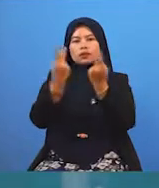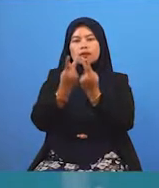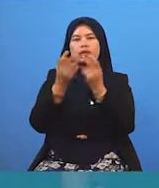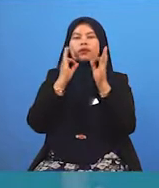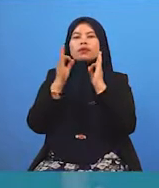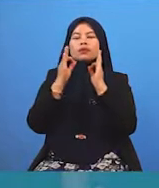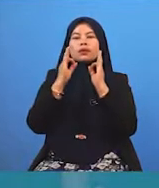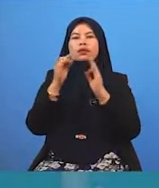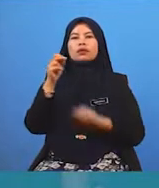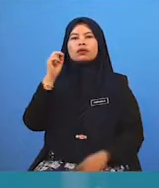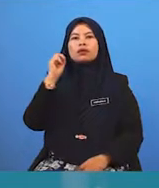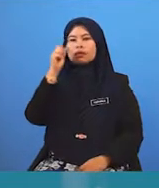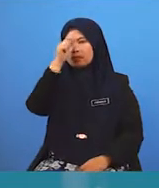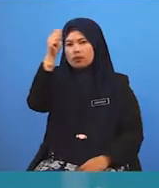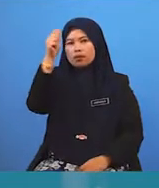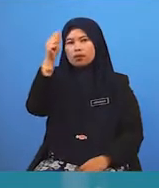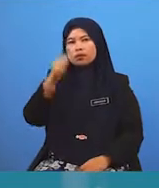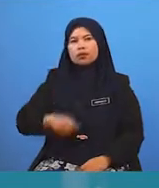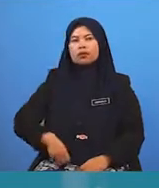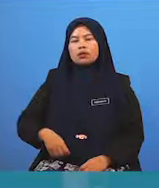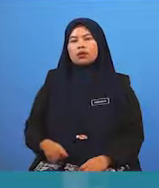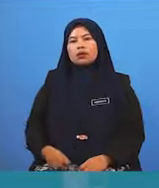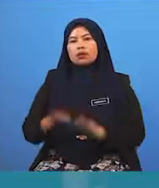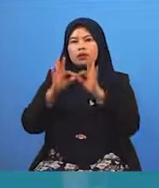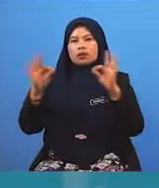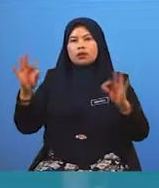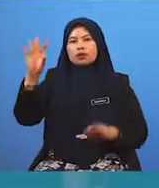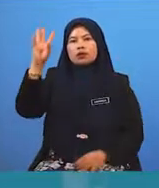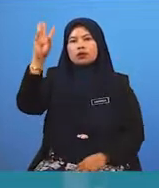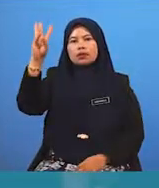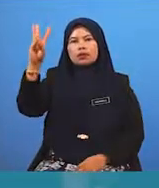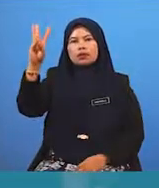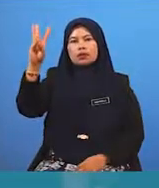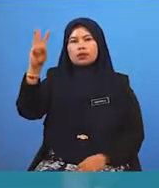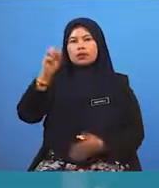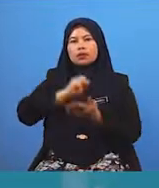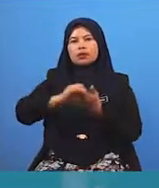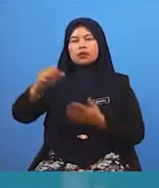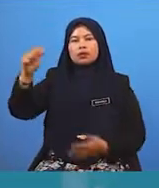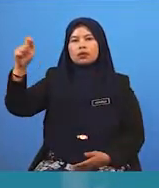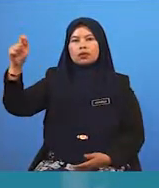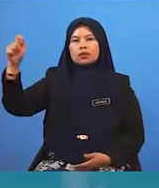dalam surah At-Tahrim ayat yang ke-6. A'udzubillahi minasyaitonirrajim.